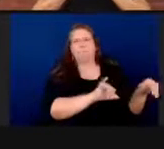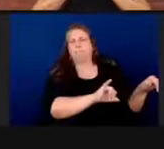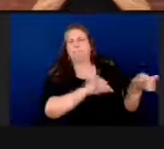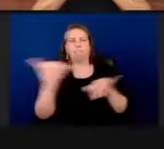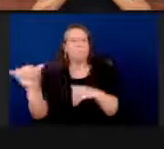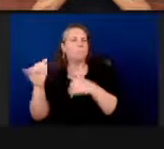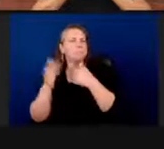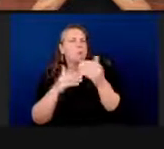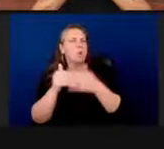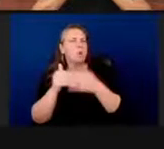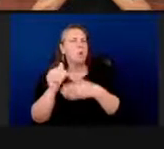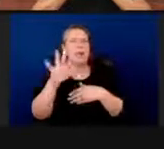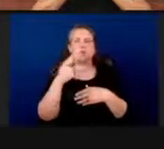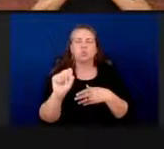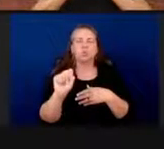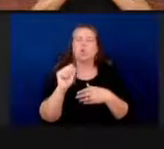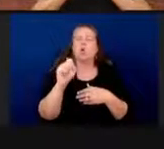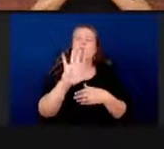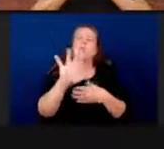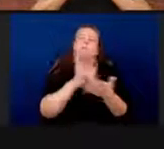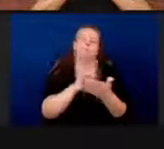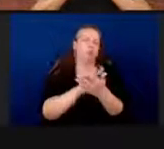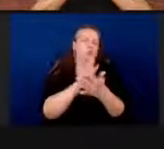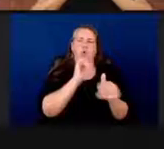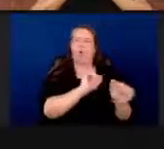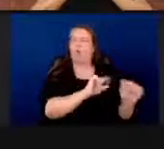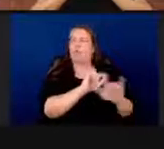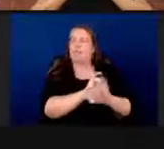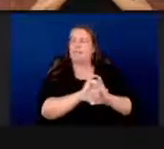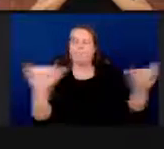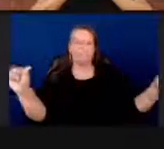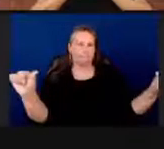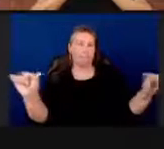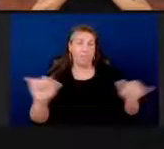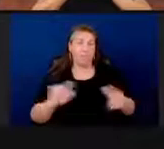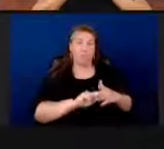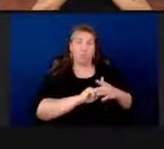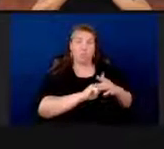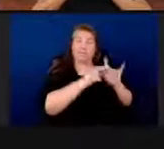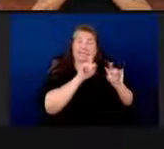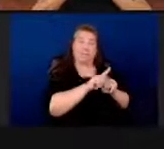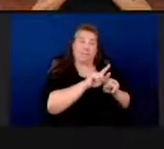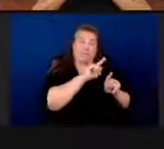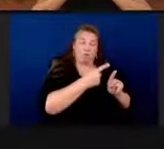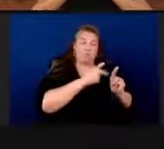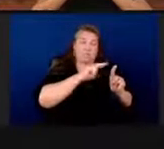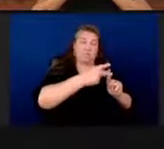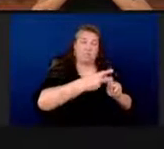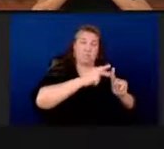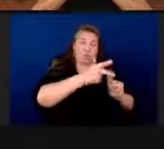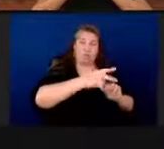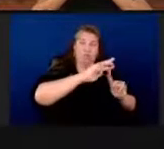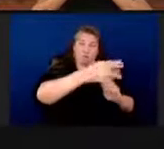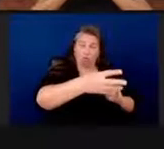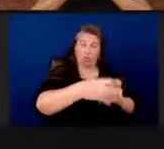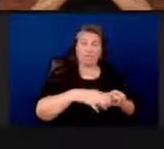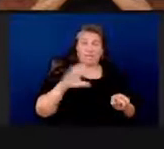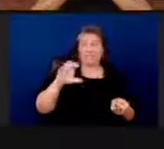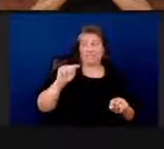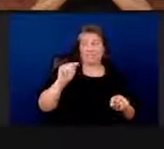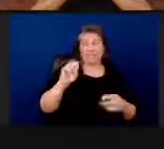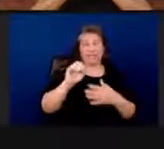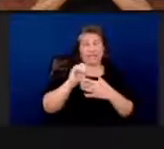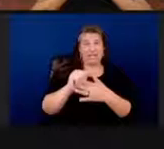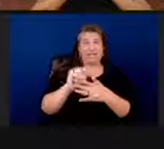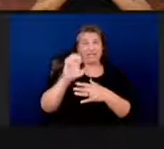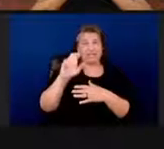أنهم استكملوا هذا البرنامج بغض النظر عن مستوى دخولهم إلى الأكاديمية، فيجب عليهم أن يمروا في